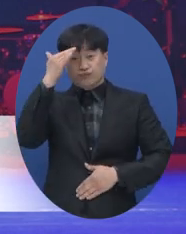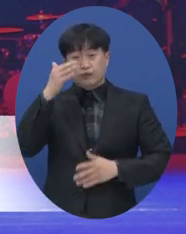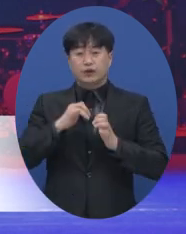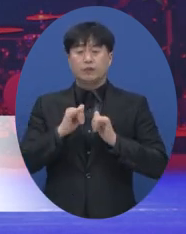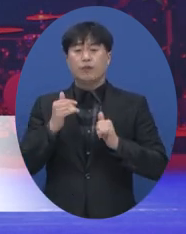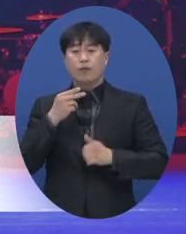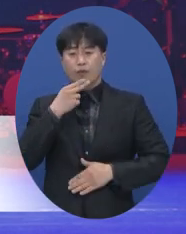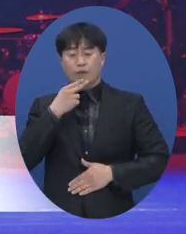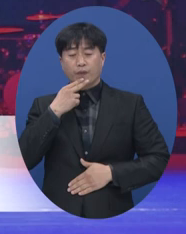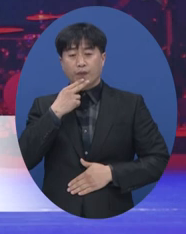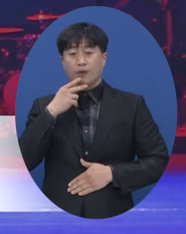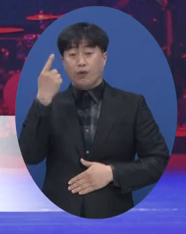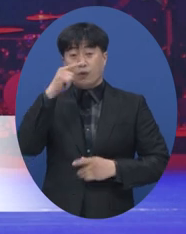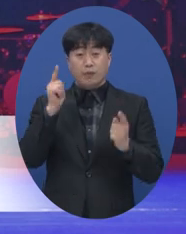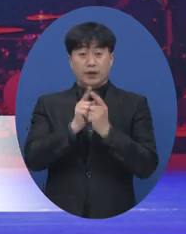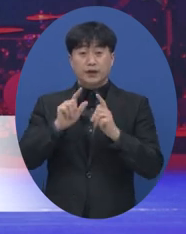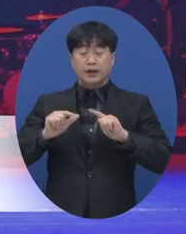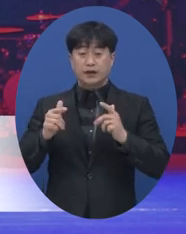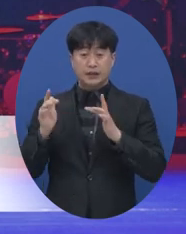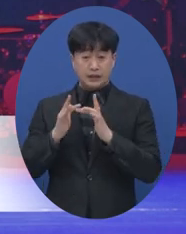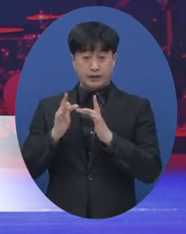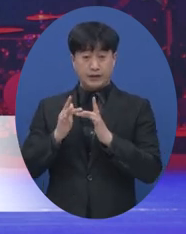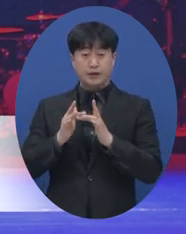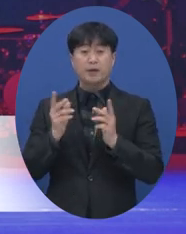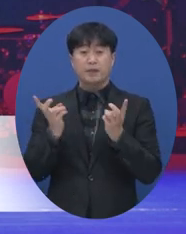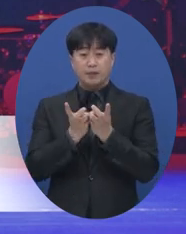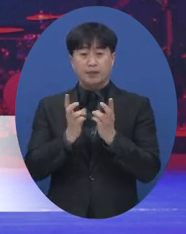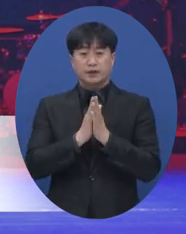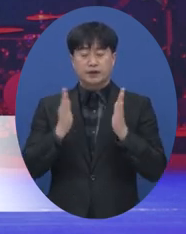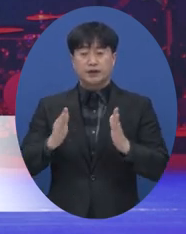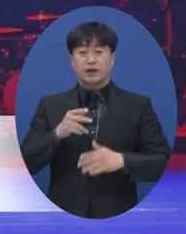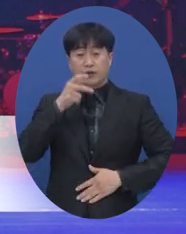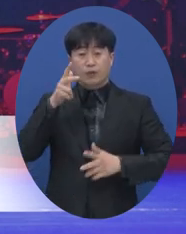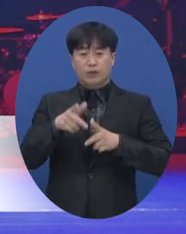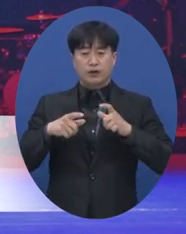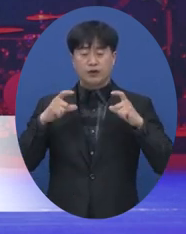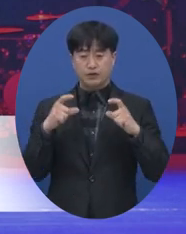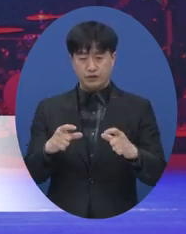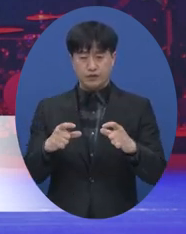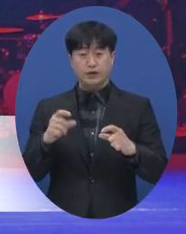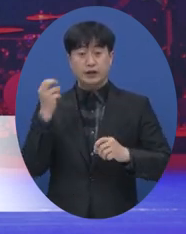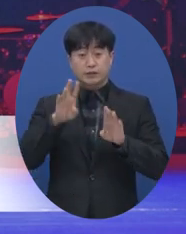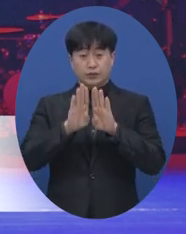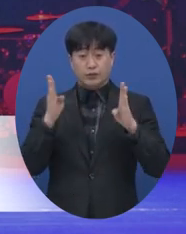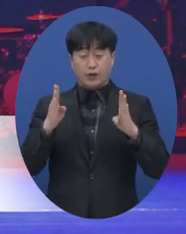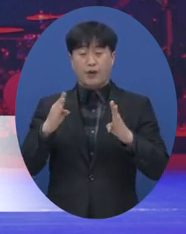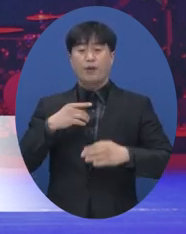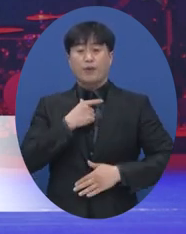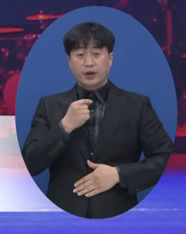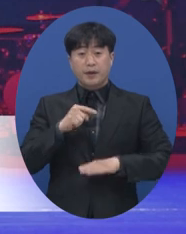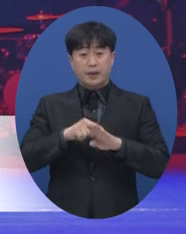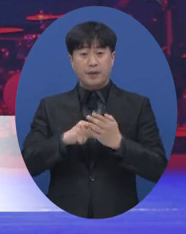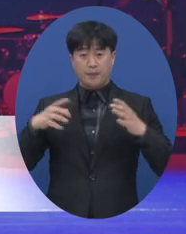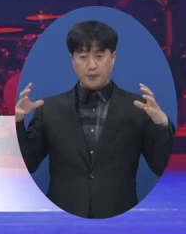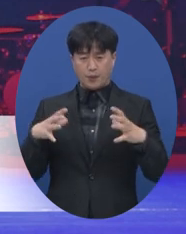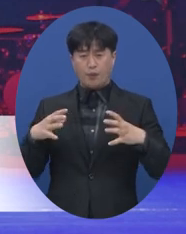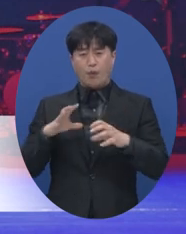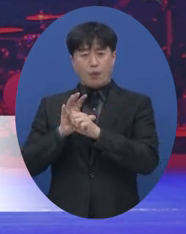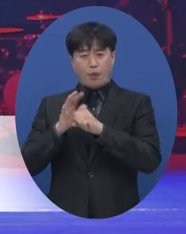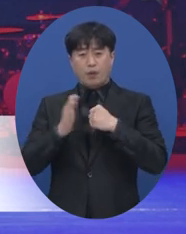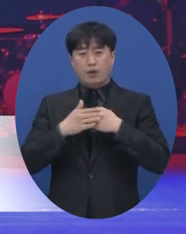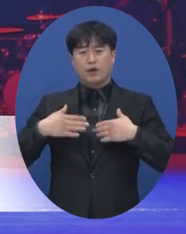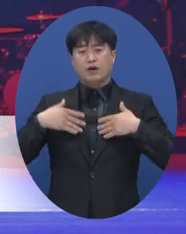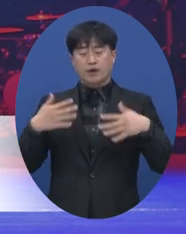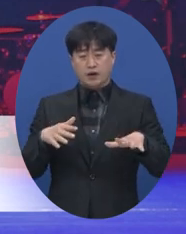온라인 비대면 방식으로 진행됐는데요. 개성공단 재개를 바라는 마음을 모으고 코로나19로 지친 도민들을 위로하는